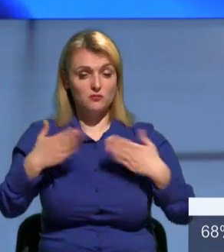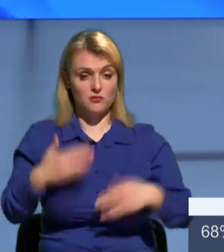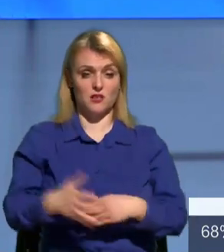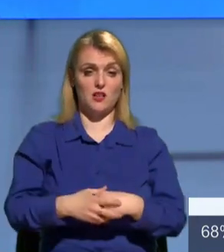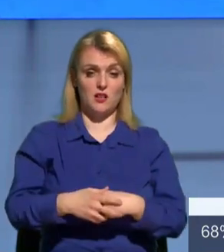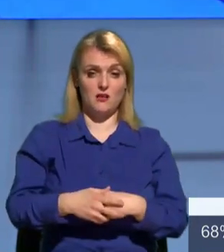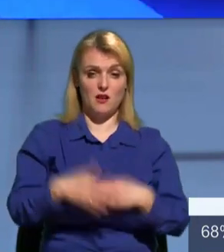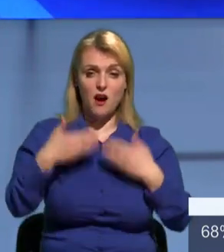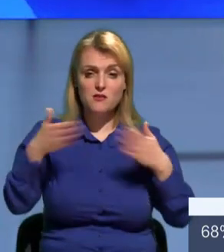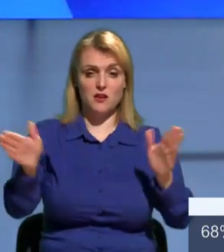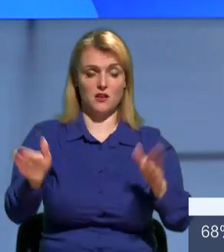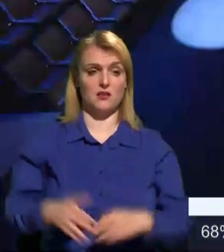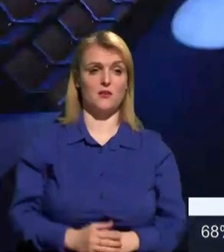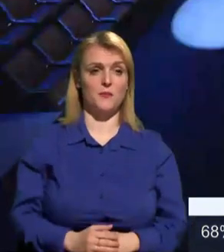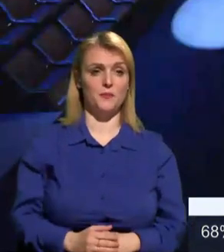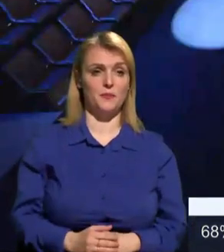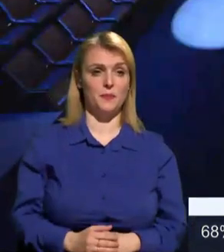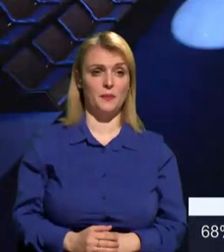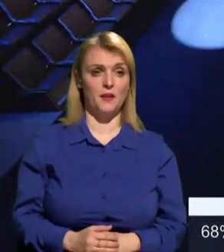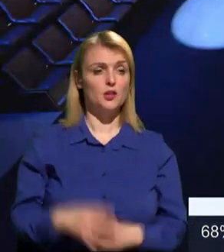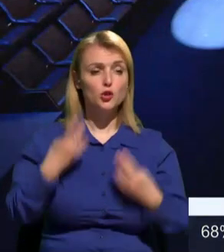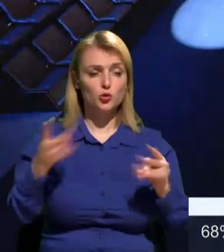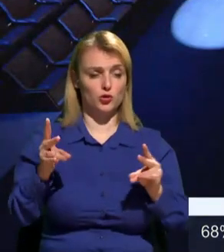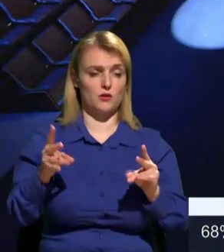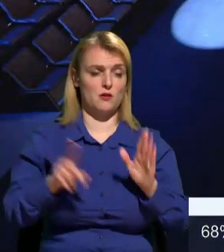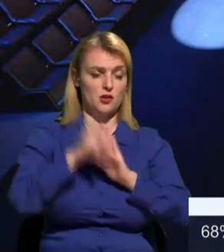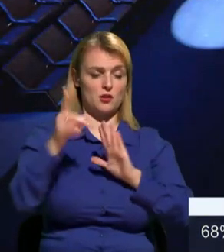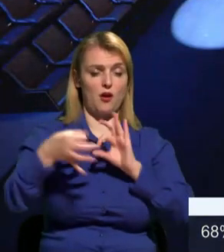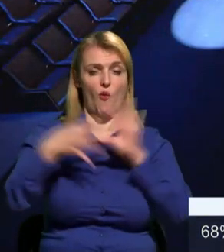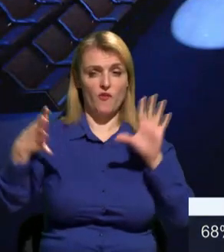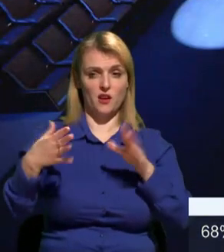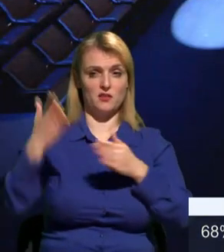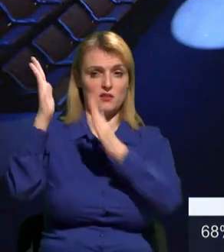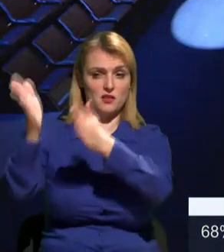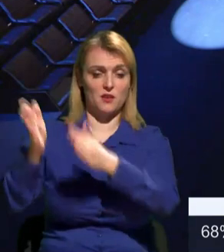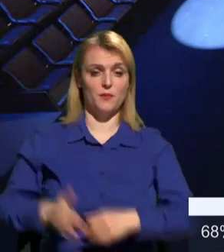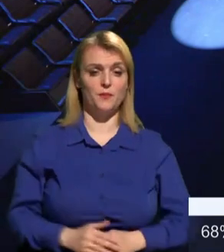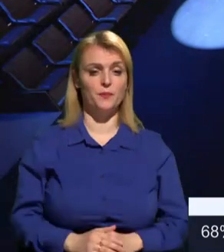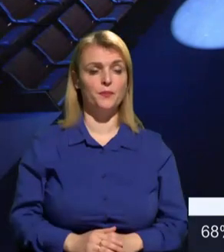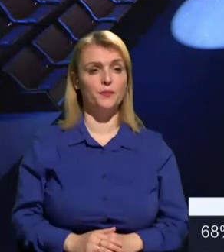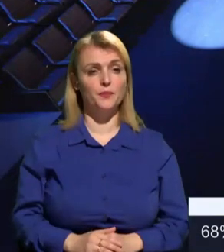dialogăm cu ei. Vă mulțumesc! Mulțumesc mult!